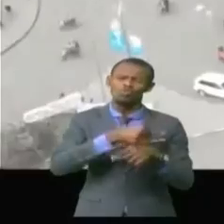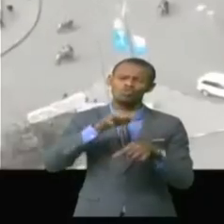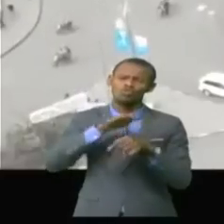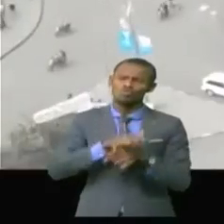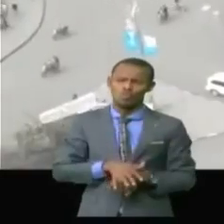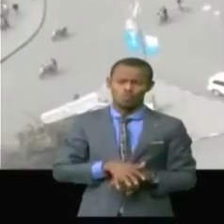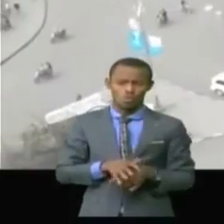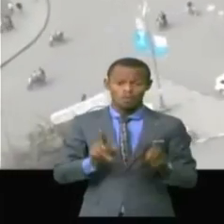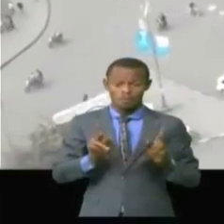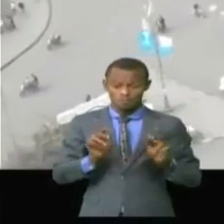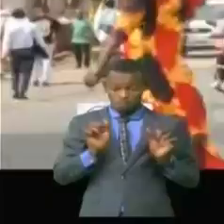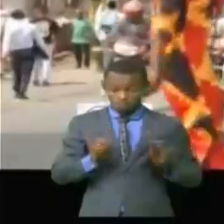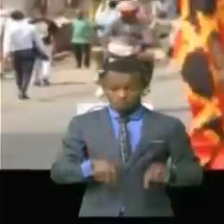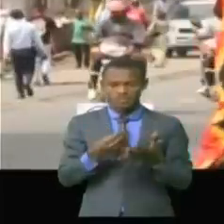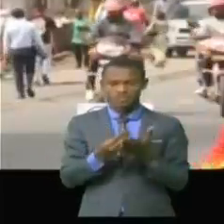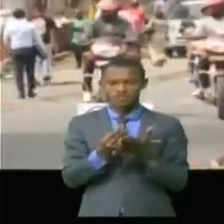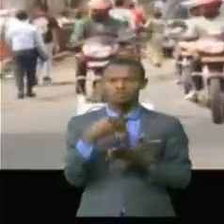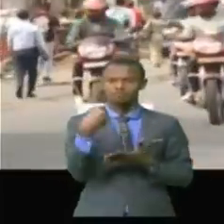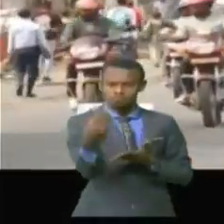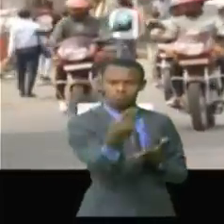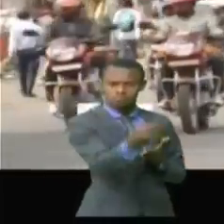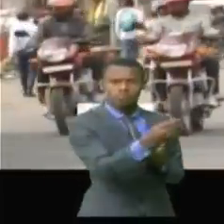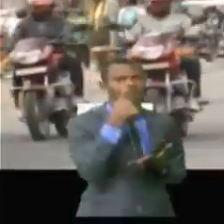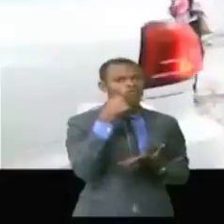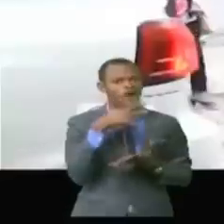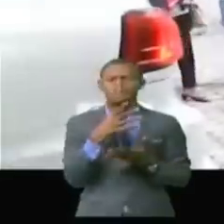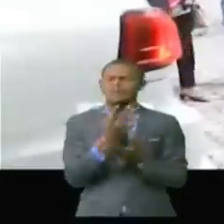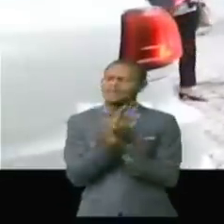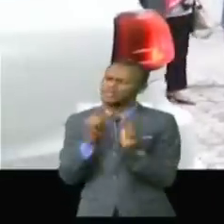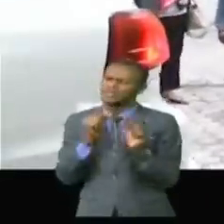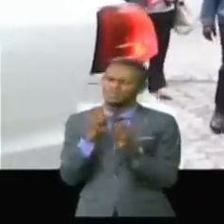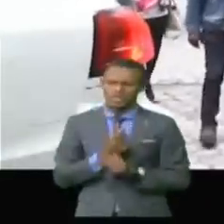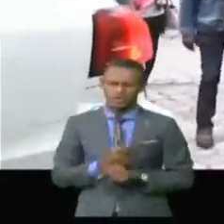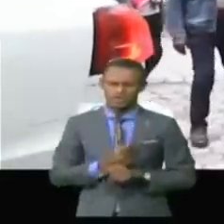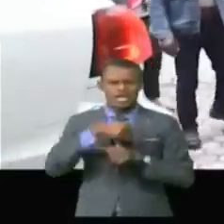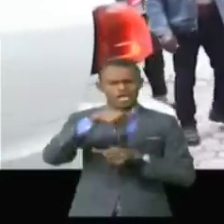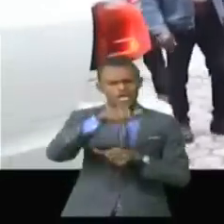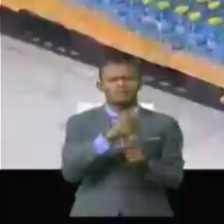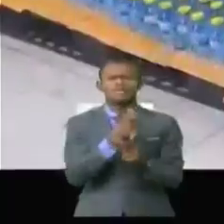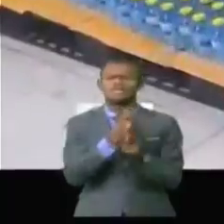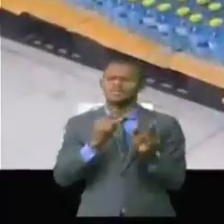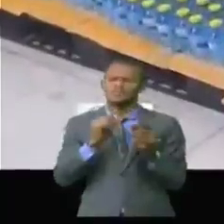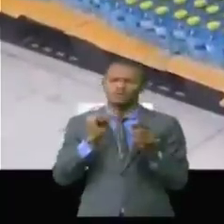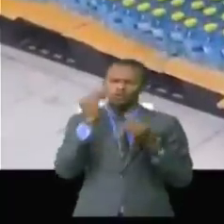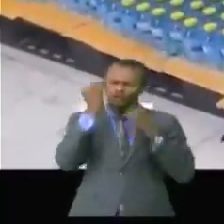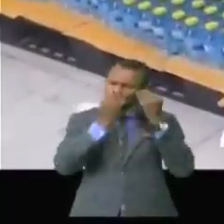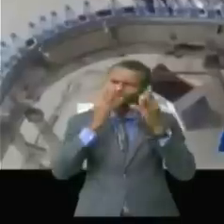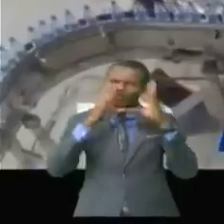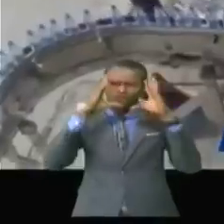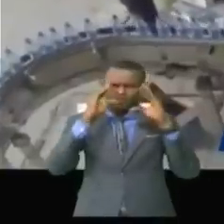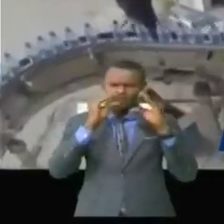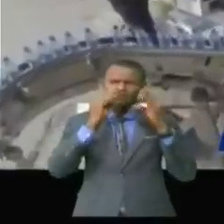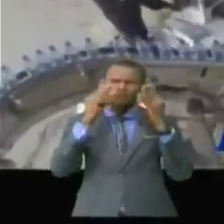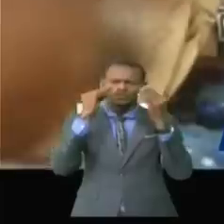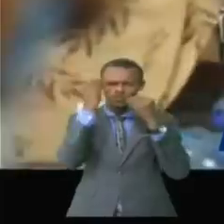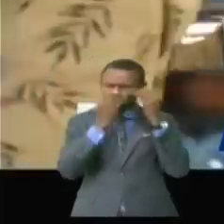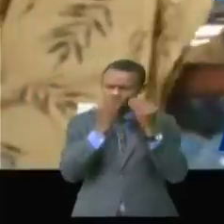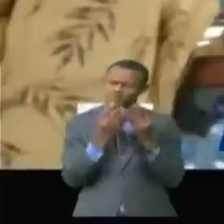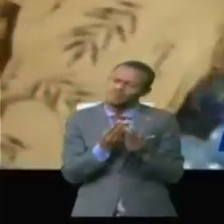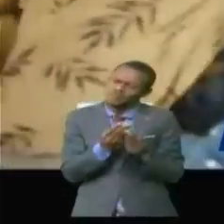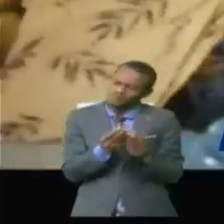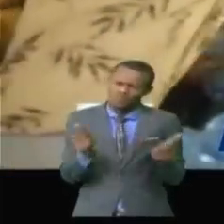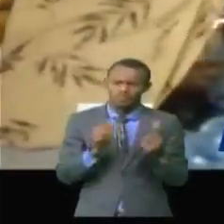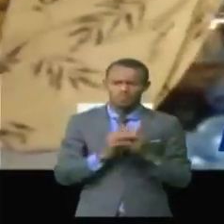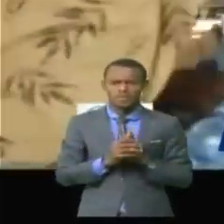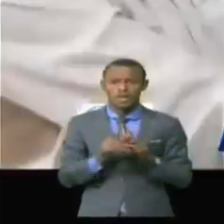armés. Il est à noter qu'à Goma, le directeur général adjoint du FPI a également visité certaines usines qui fonctionnent dans